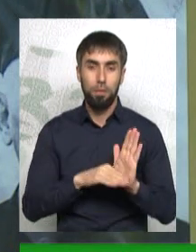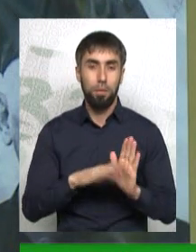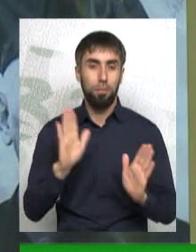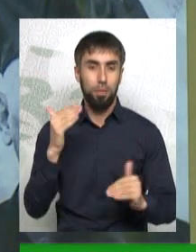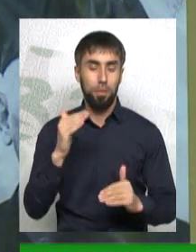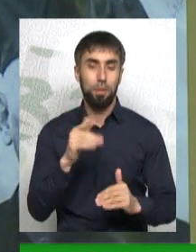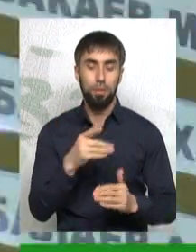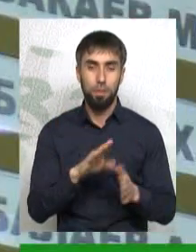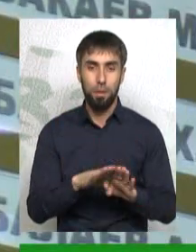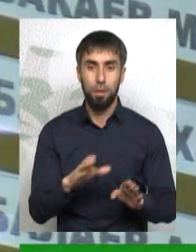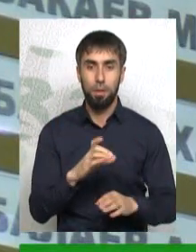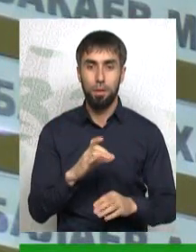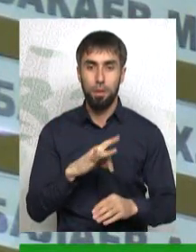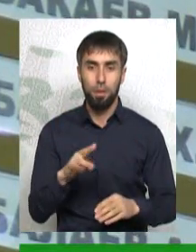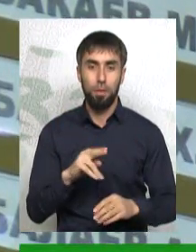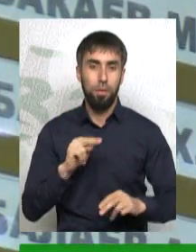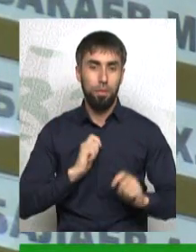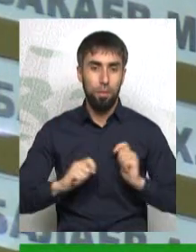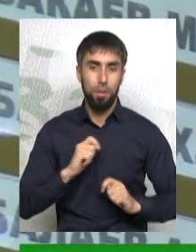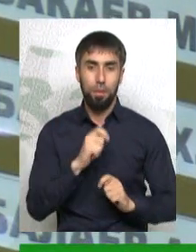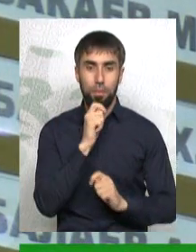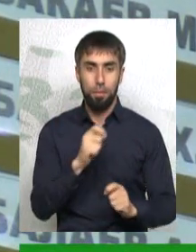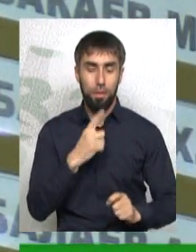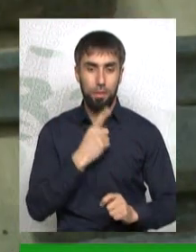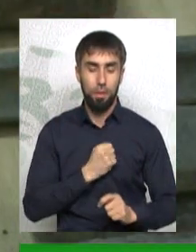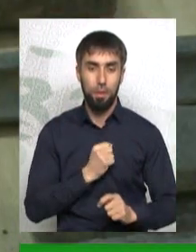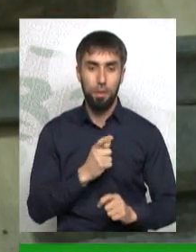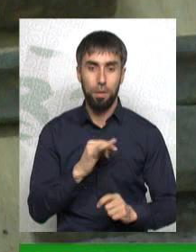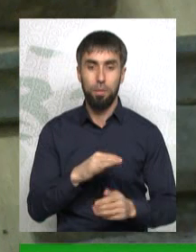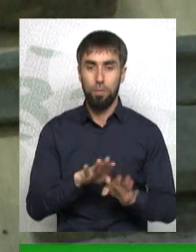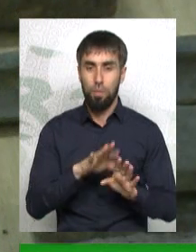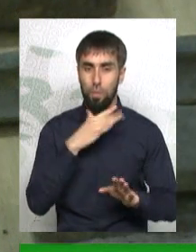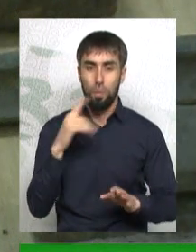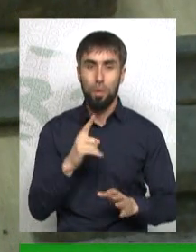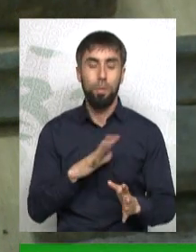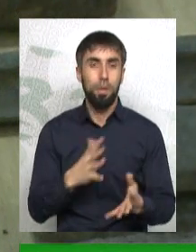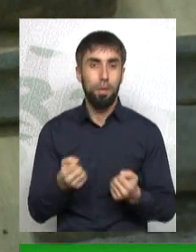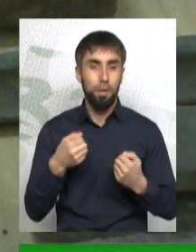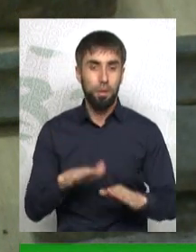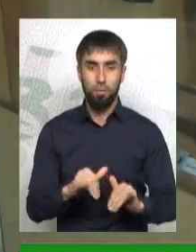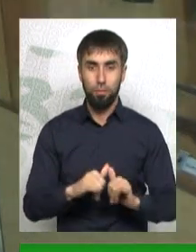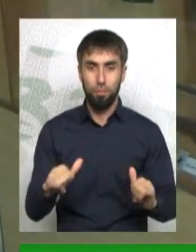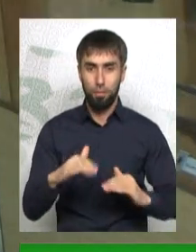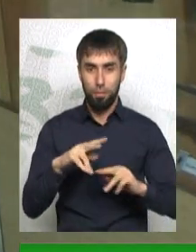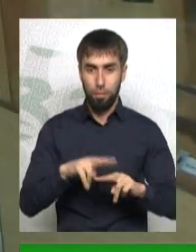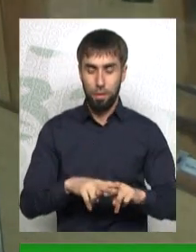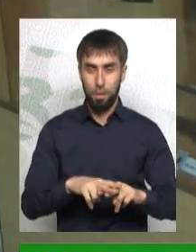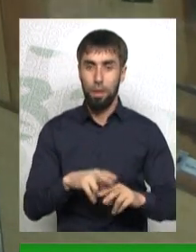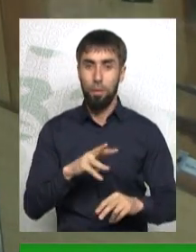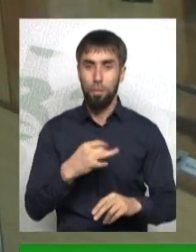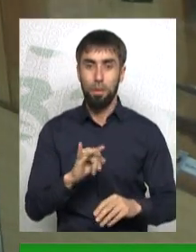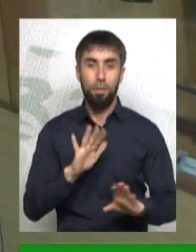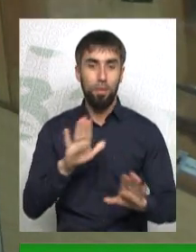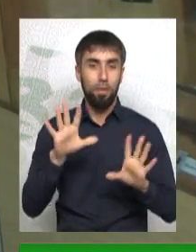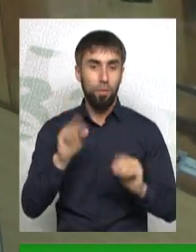музее предоставлены также снаряды, обмундирование и награды солдат. Экспонатов так много, что было принято решение расширить территорию музея, а затем